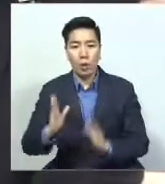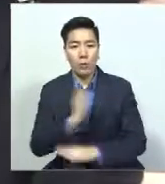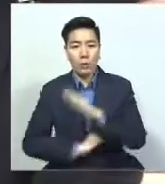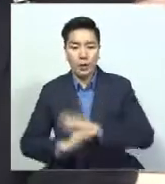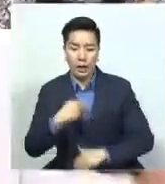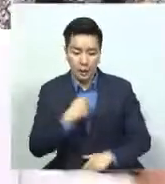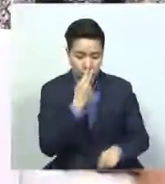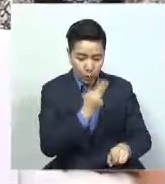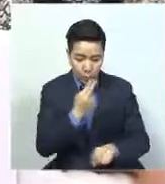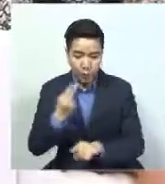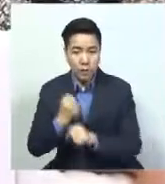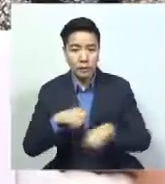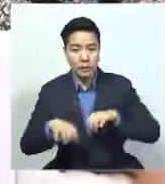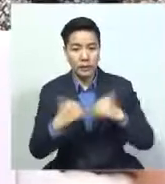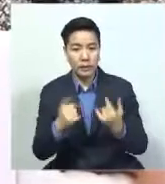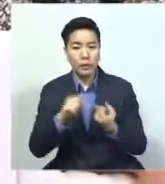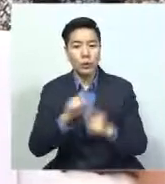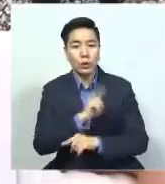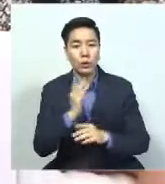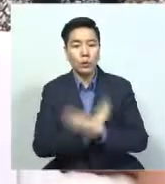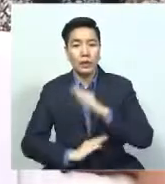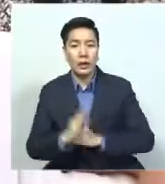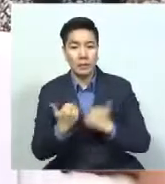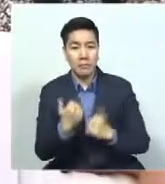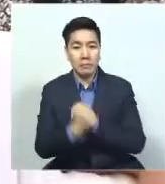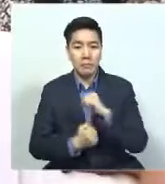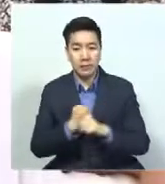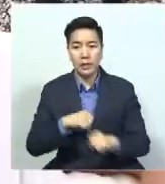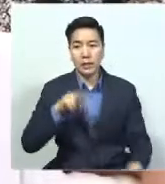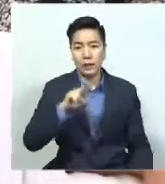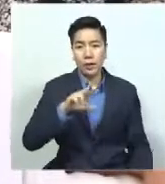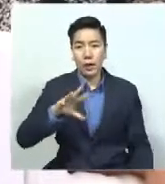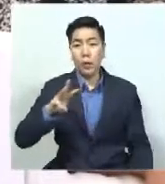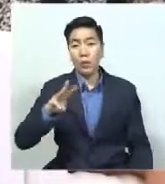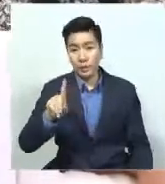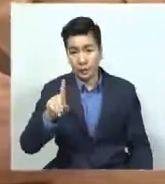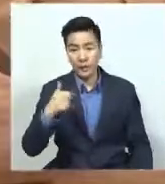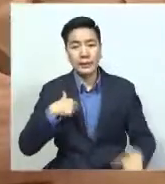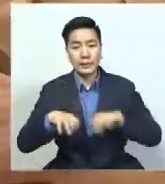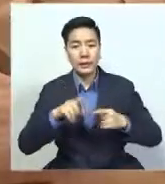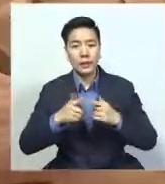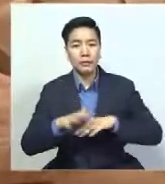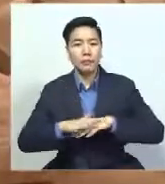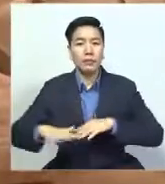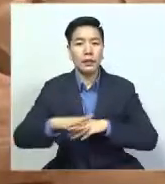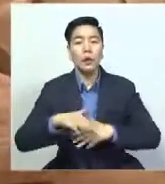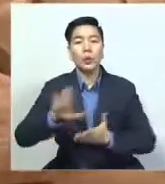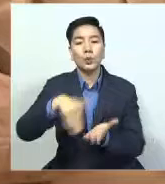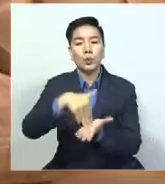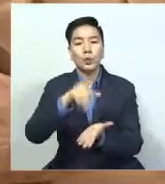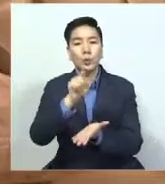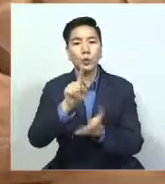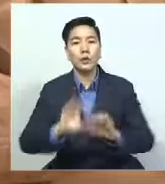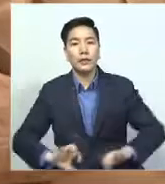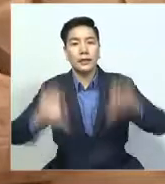มาให้ชมกันด้วยนะคะก็เป็นการจัดงานในวันคนพิการสากลประจำปี2561จัดที่ลานอเนกประสงค์อาค